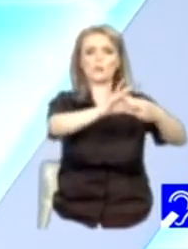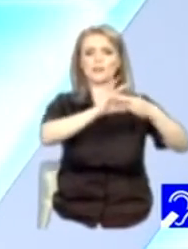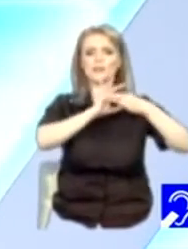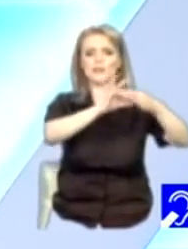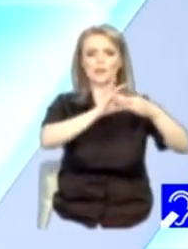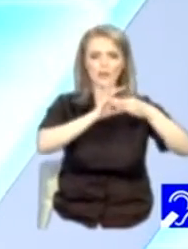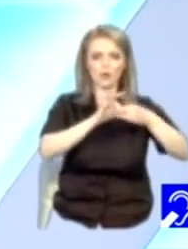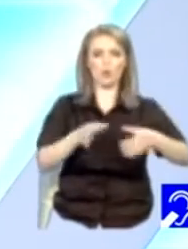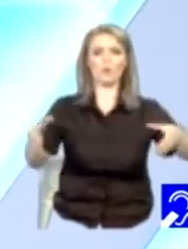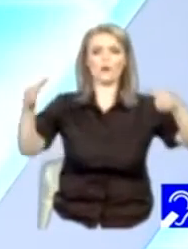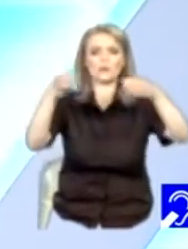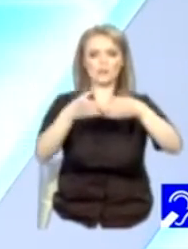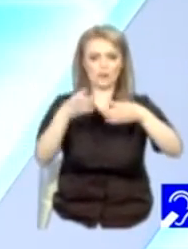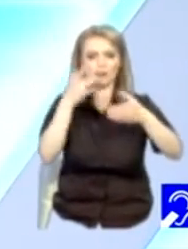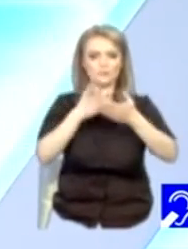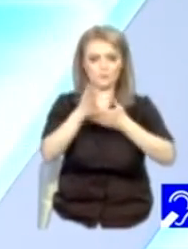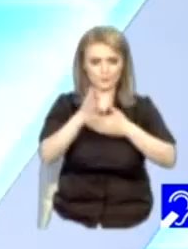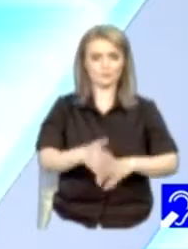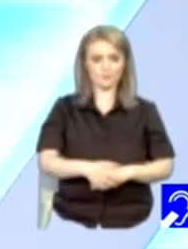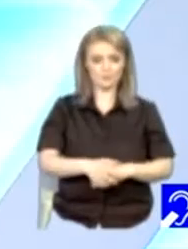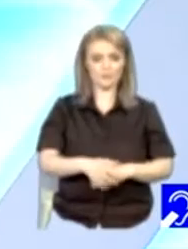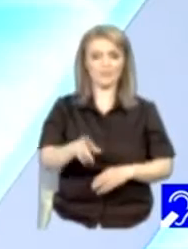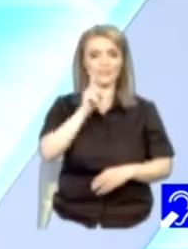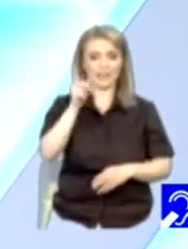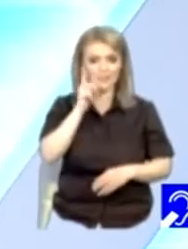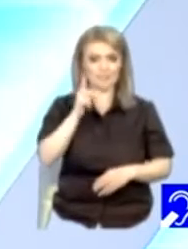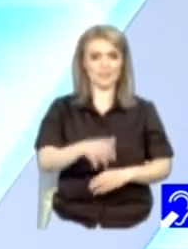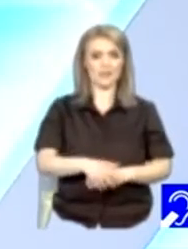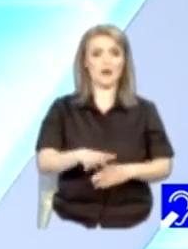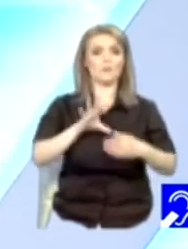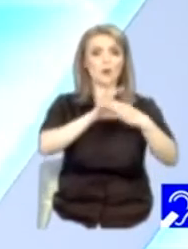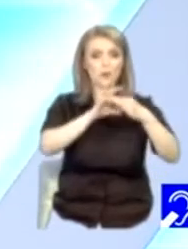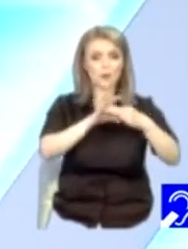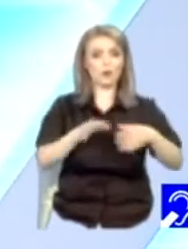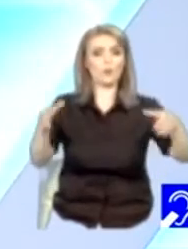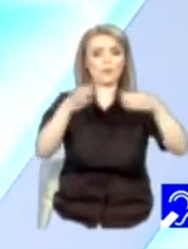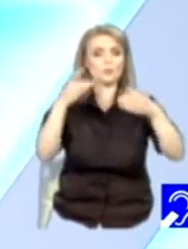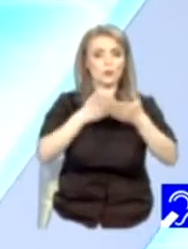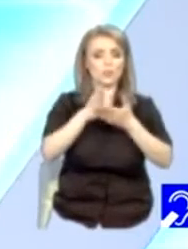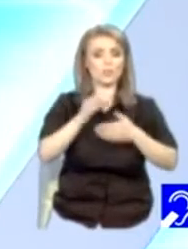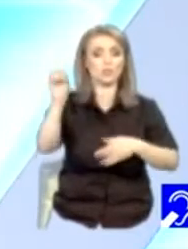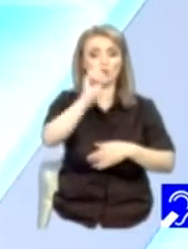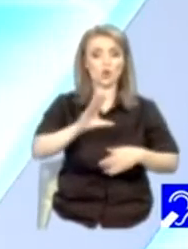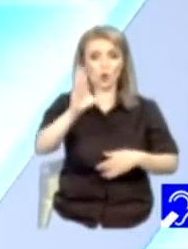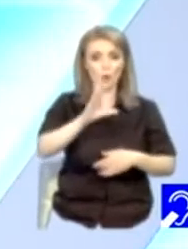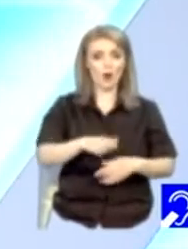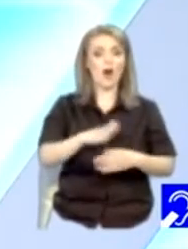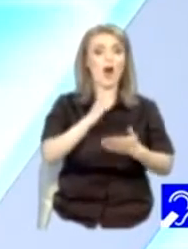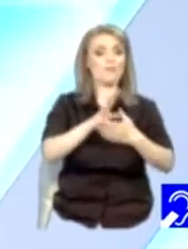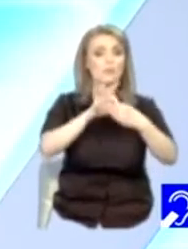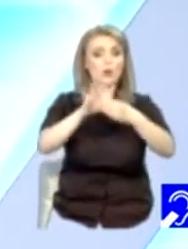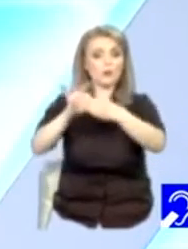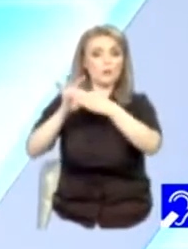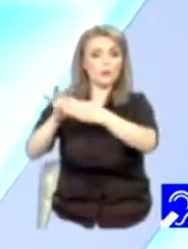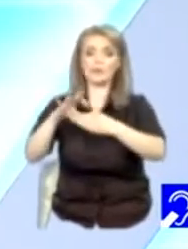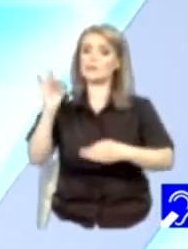în primul rând cu verzii europeni. Suntem parte a verzilor europeni din 2008. Avem colaborări practic cu toate partidele, foarte